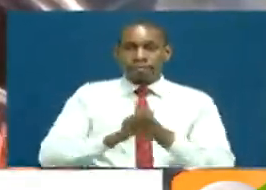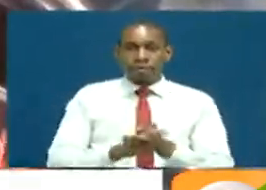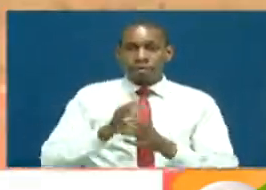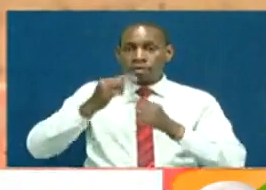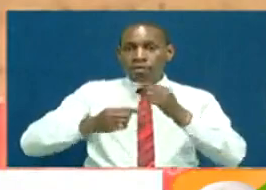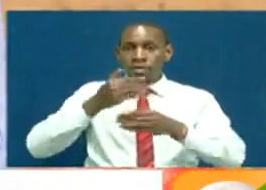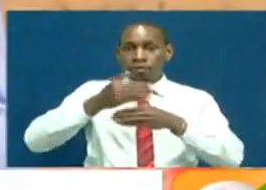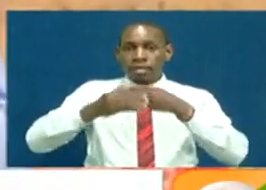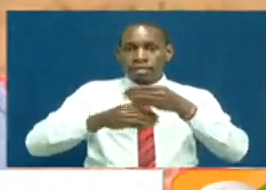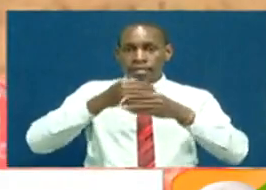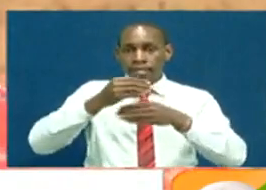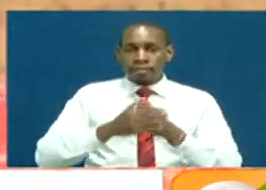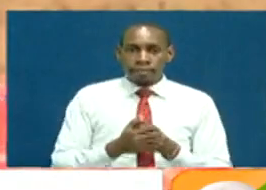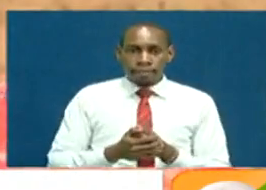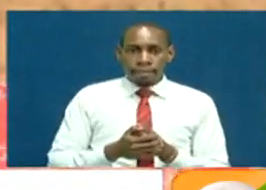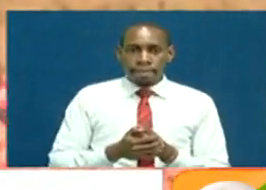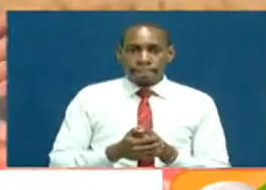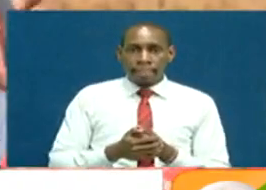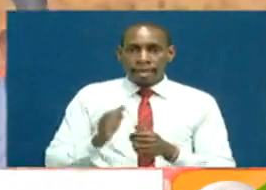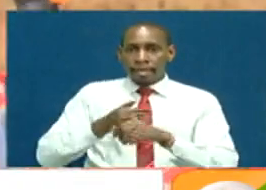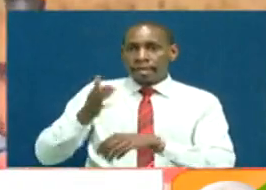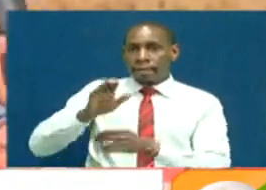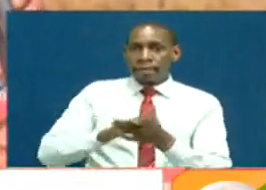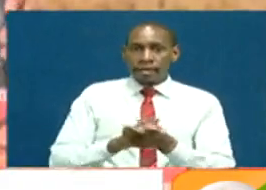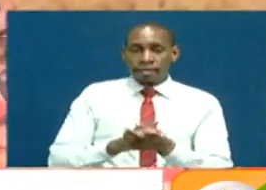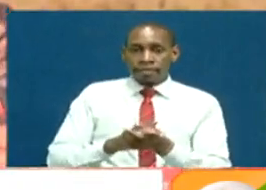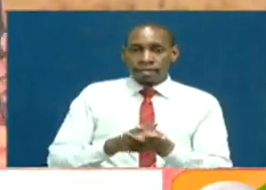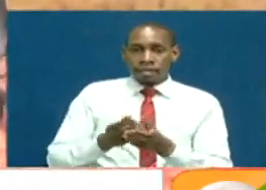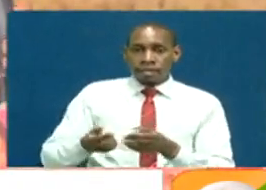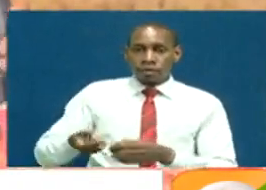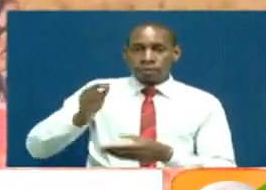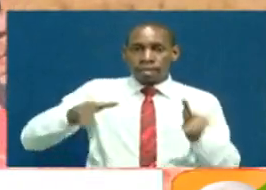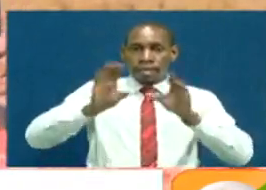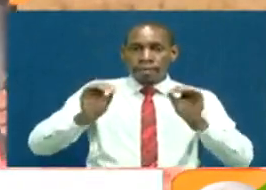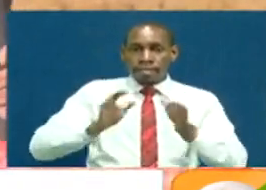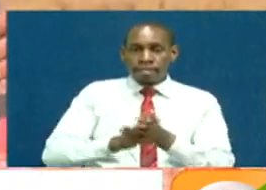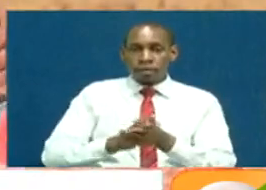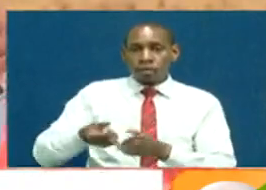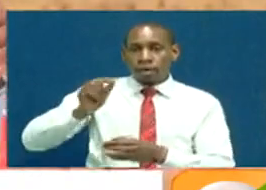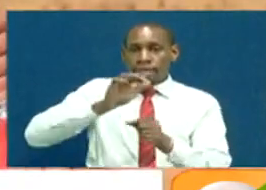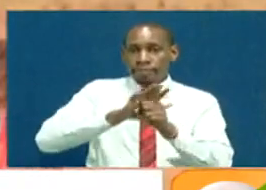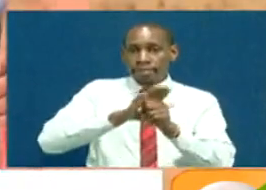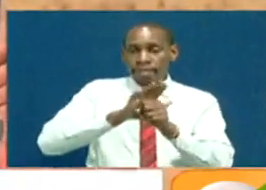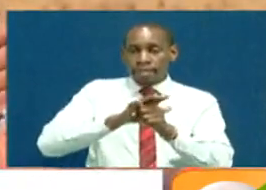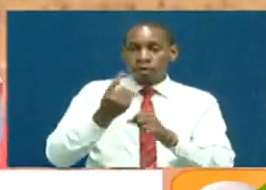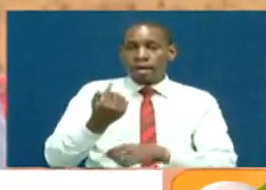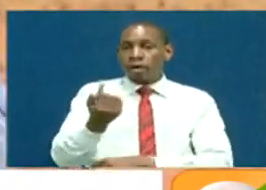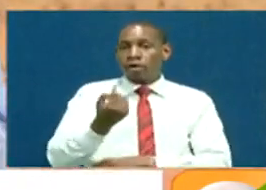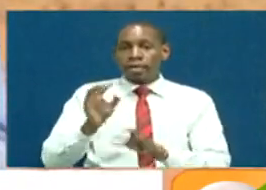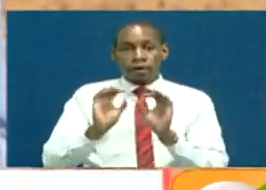kujenga zile coolers, na tukirudi tumeweka budget ya kuongezea zingine nyingi, isiwe tu